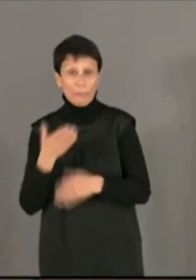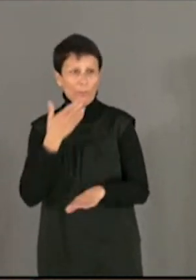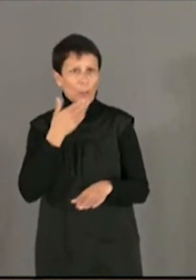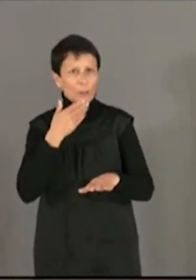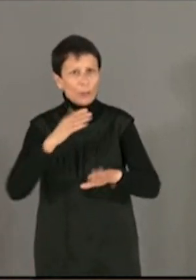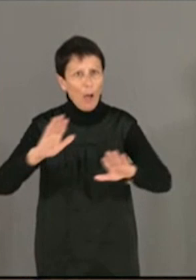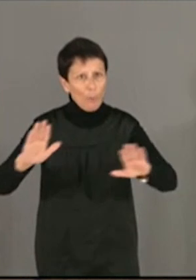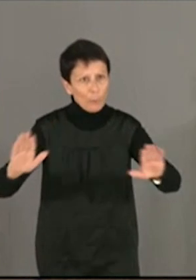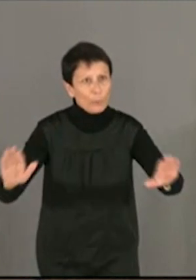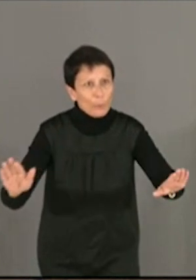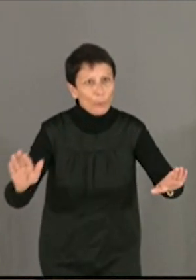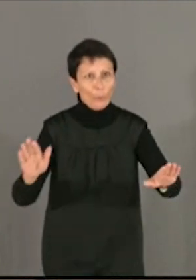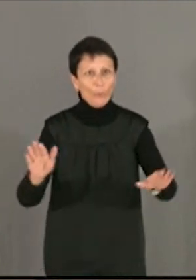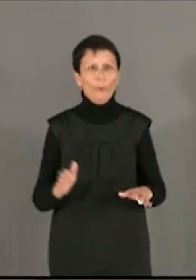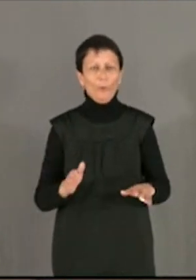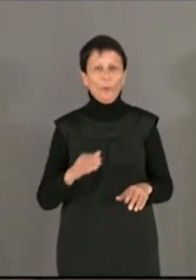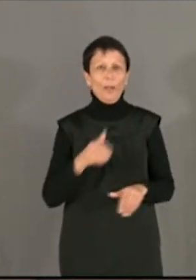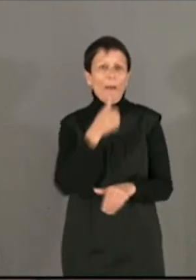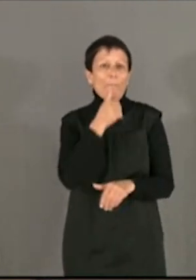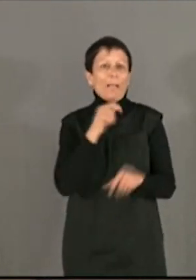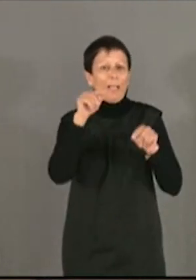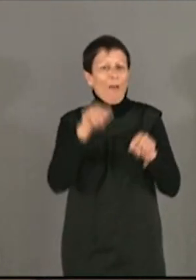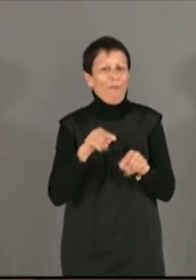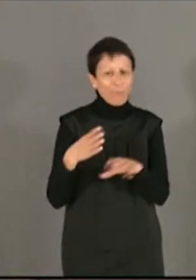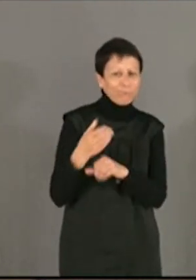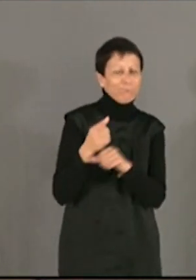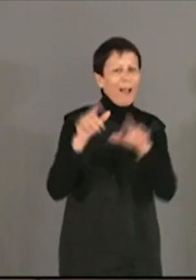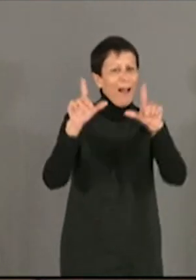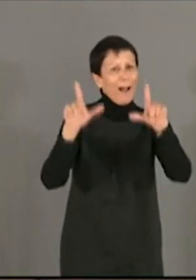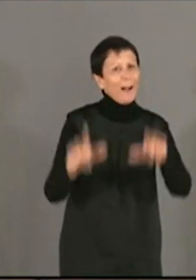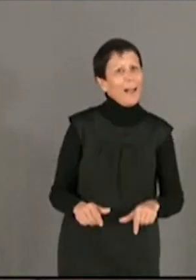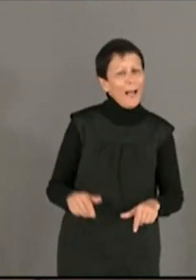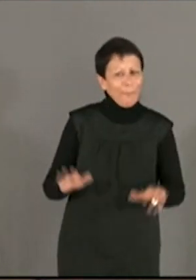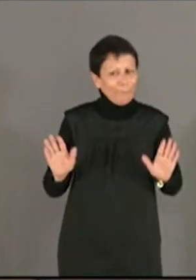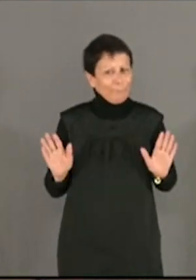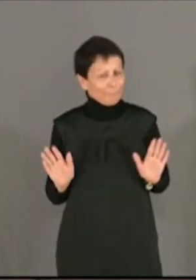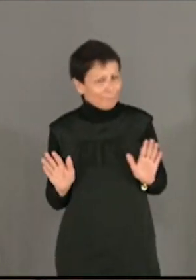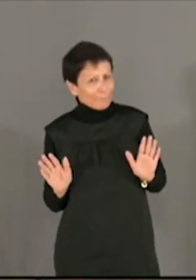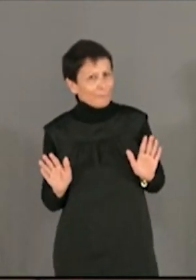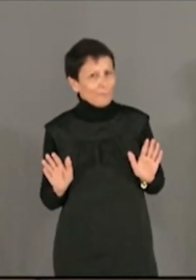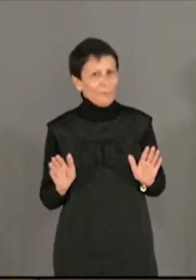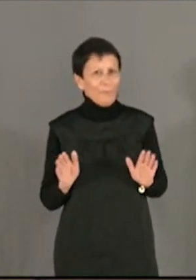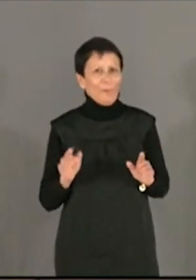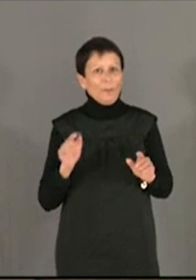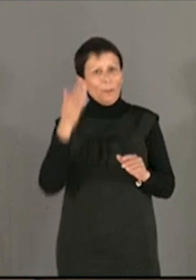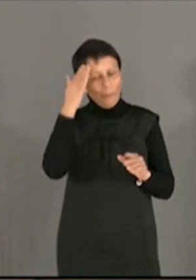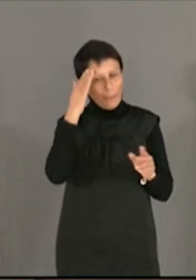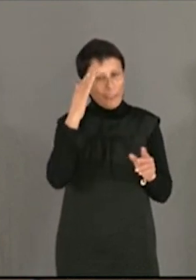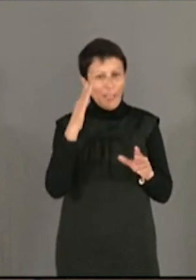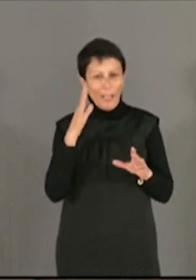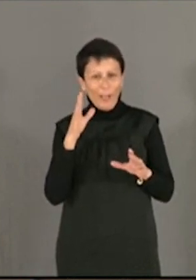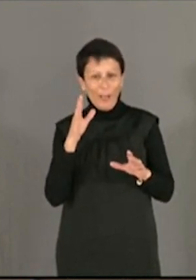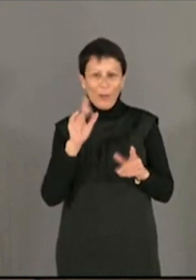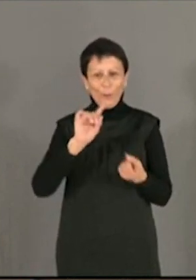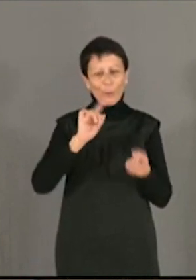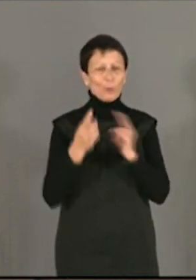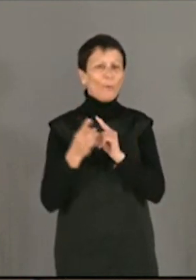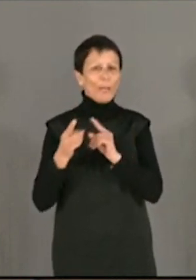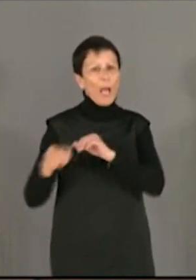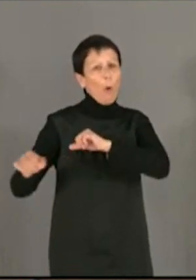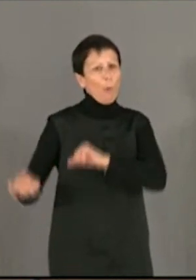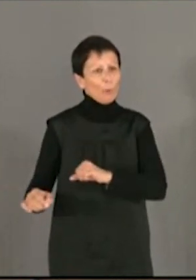Tout arrive à point à qui sait attendre, surtout quand d'arriver dans l'opposition. Bon, nous, c'est une constante, parce que